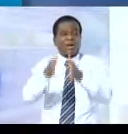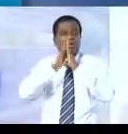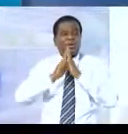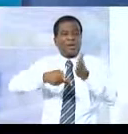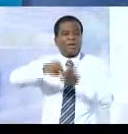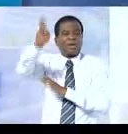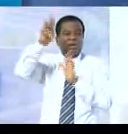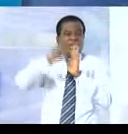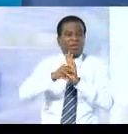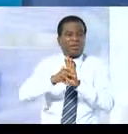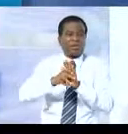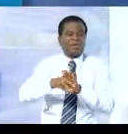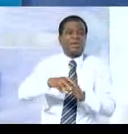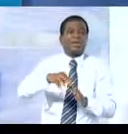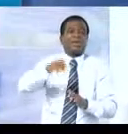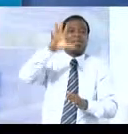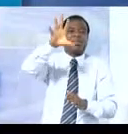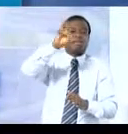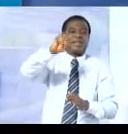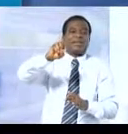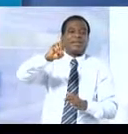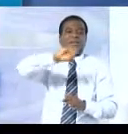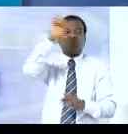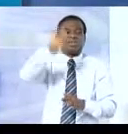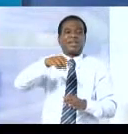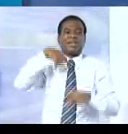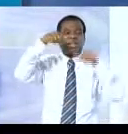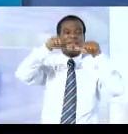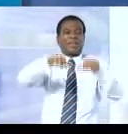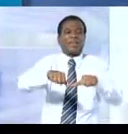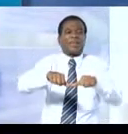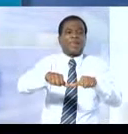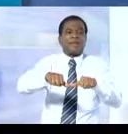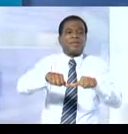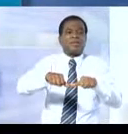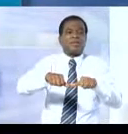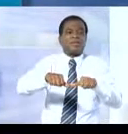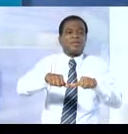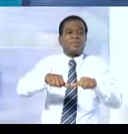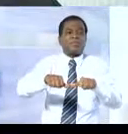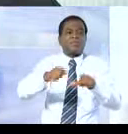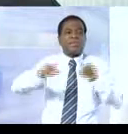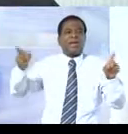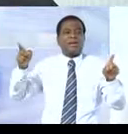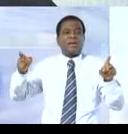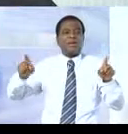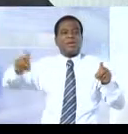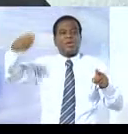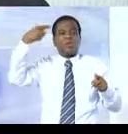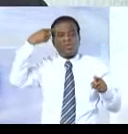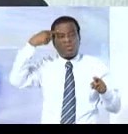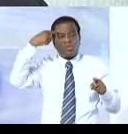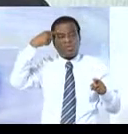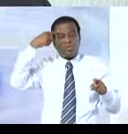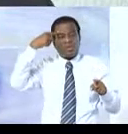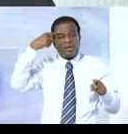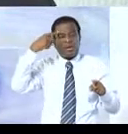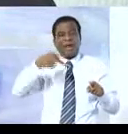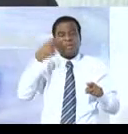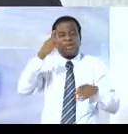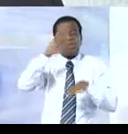paiement intégral des 50% du reliquat qui reste et le rappel y afférent. Malheureusement, le gouvernement s'est prononcé que sur